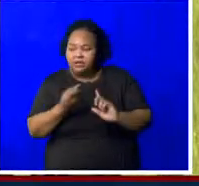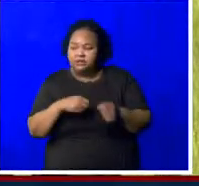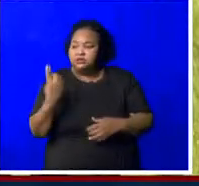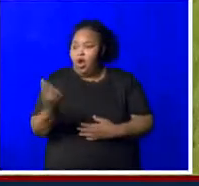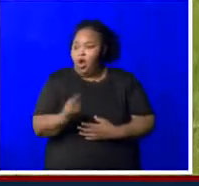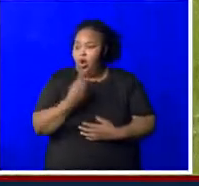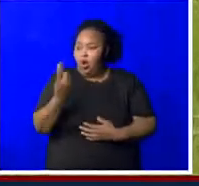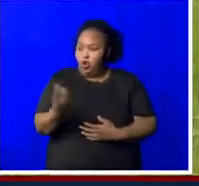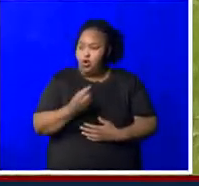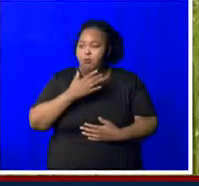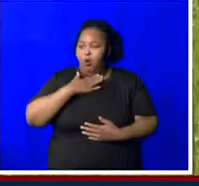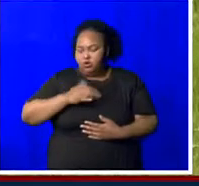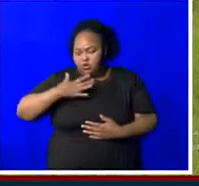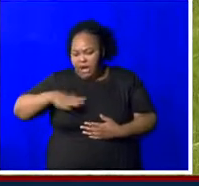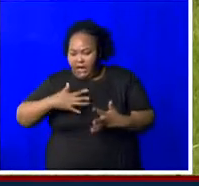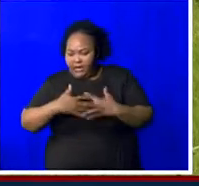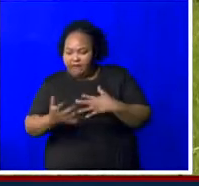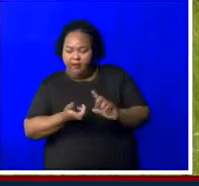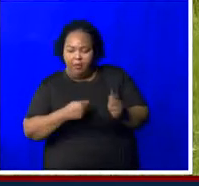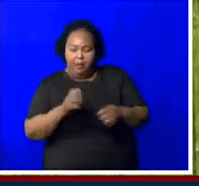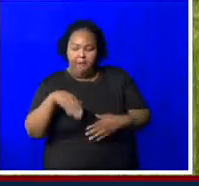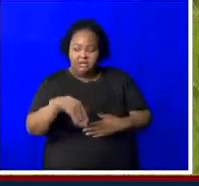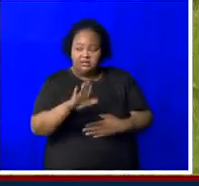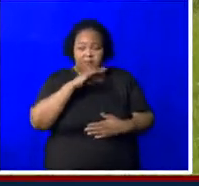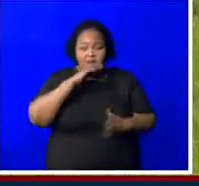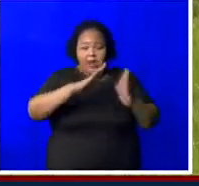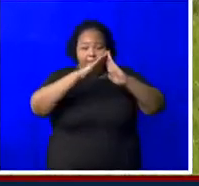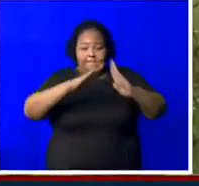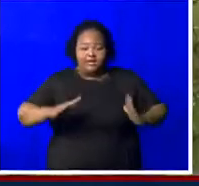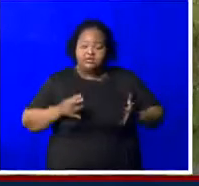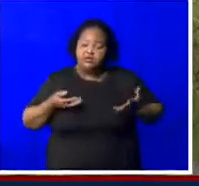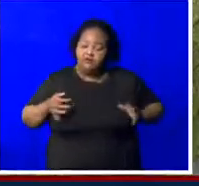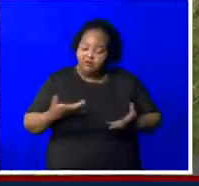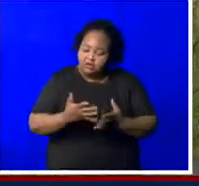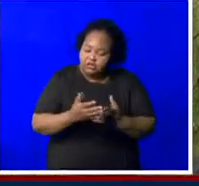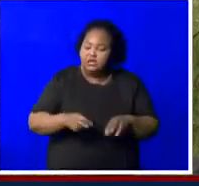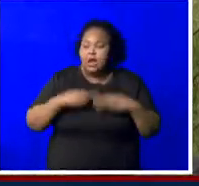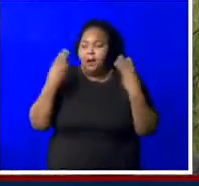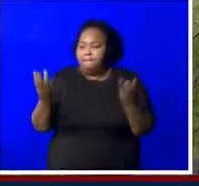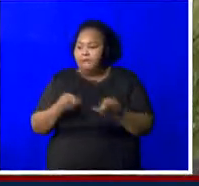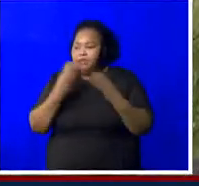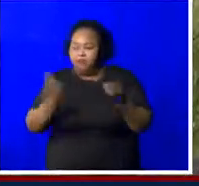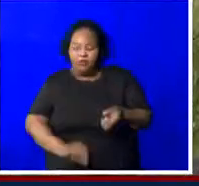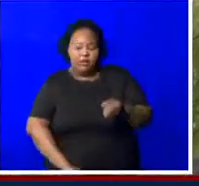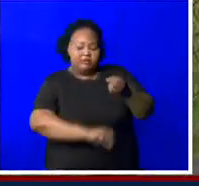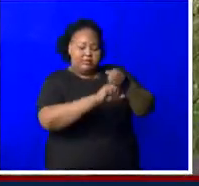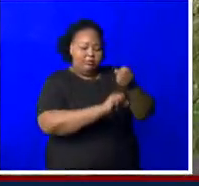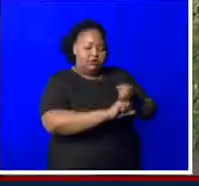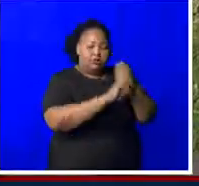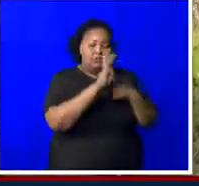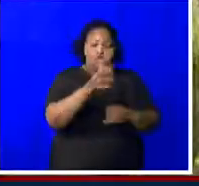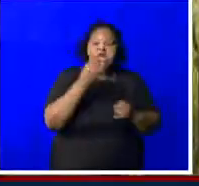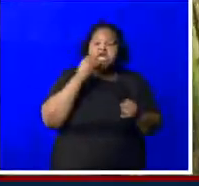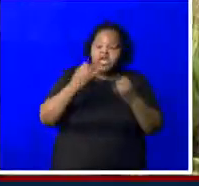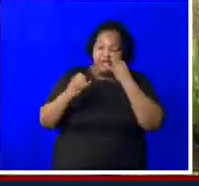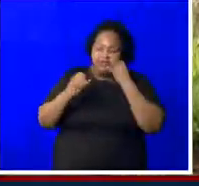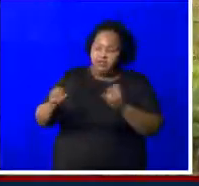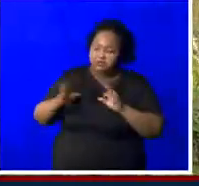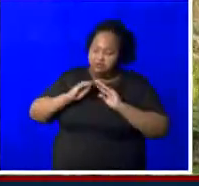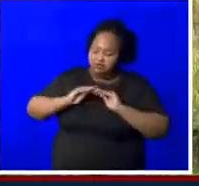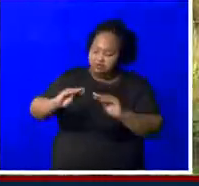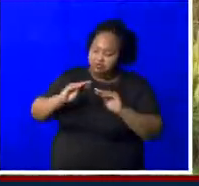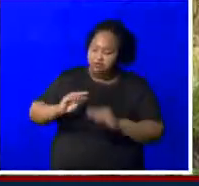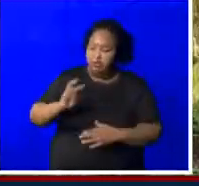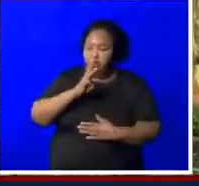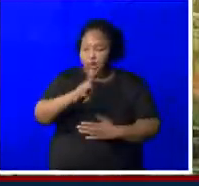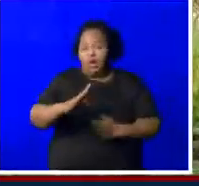nasetimbutini litiko letekulima litawubesekela bafuye etindzaweni letahlukene ngelwati. Bongani Magagula lobuke